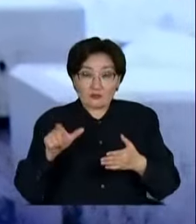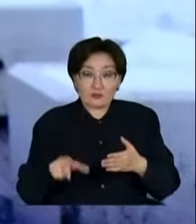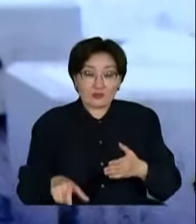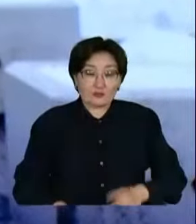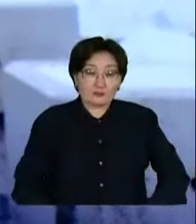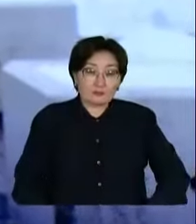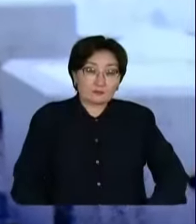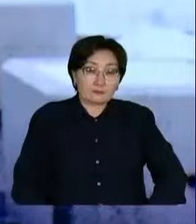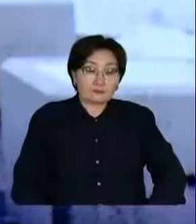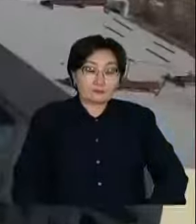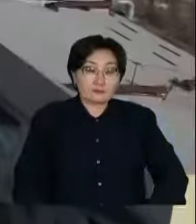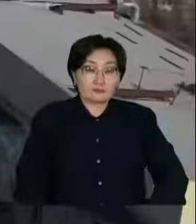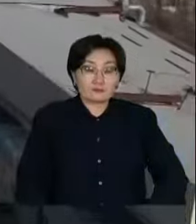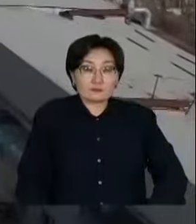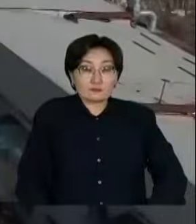Владислав Иващенко.